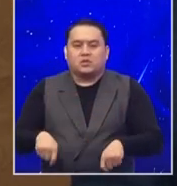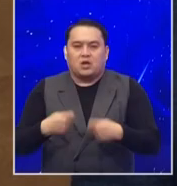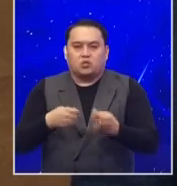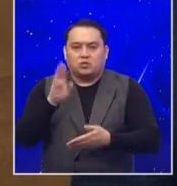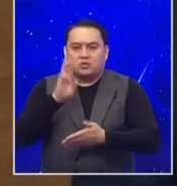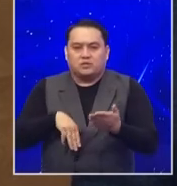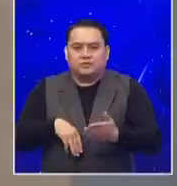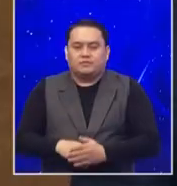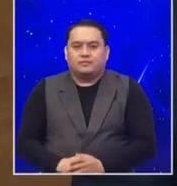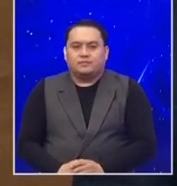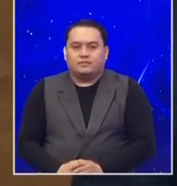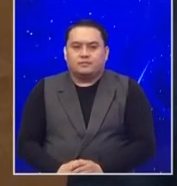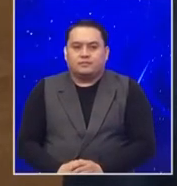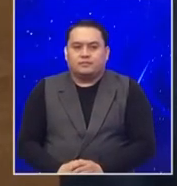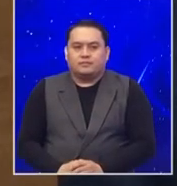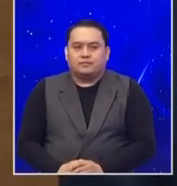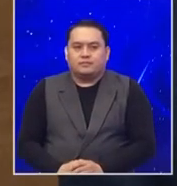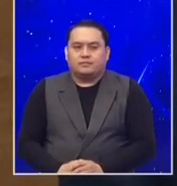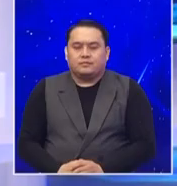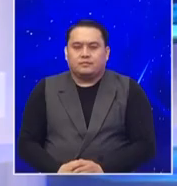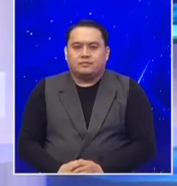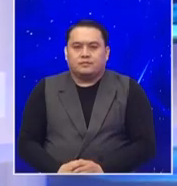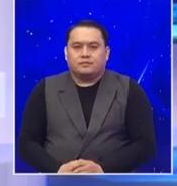административное производство. Это штраф.